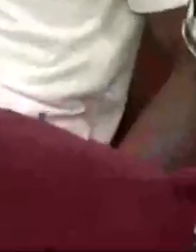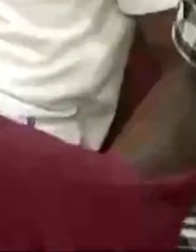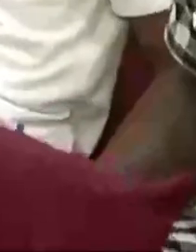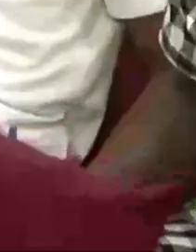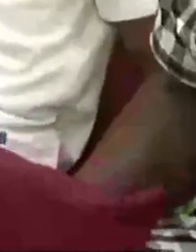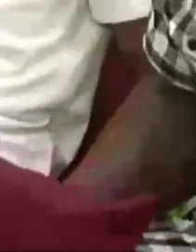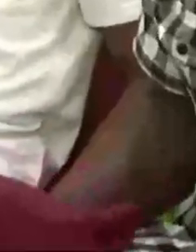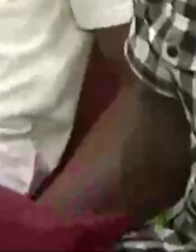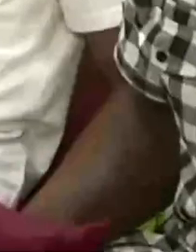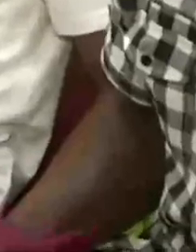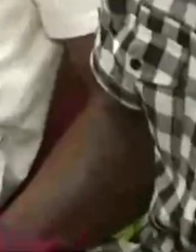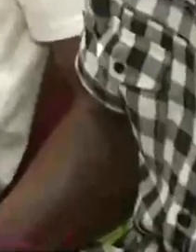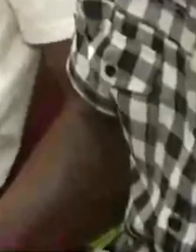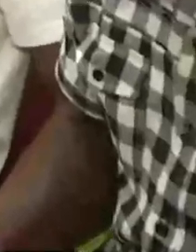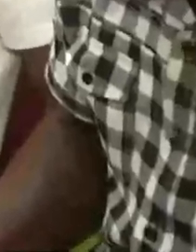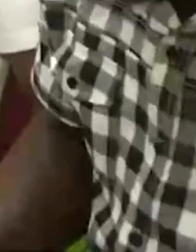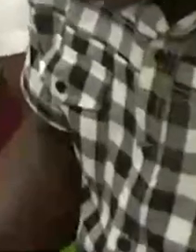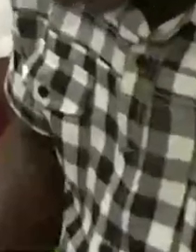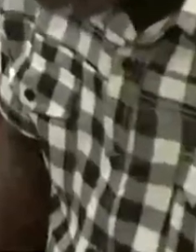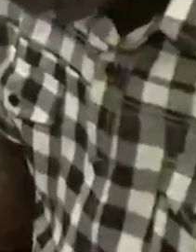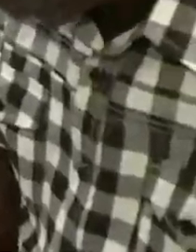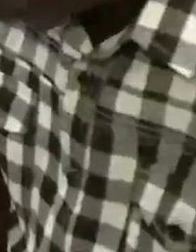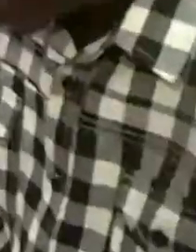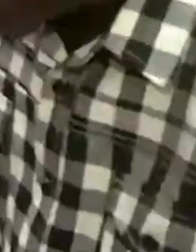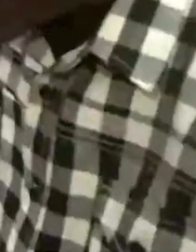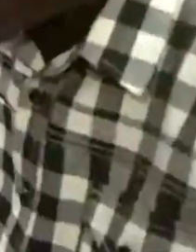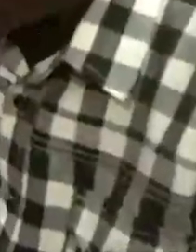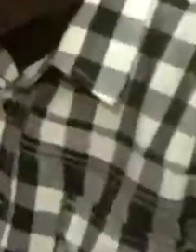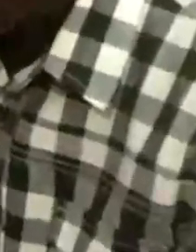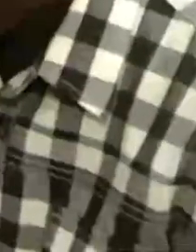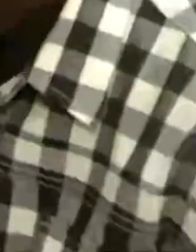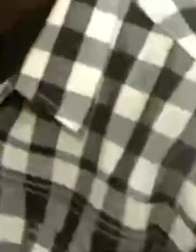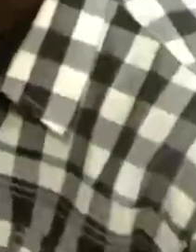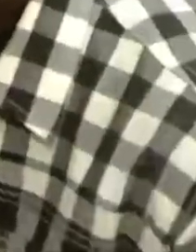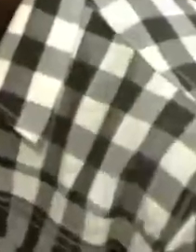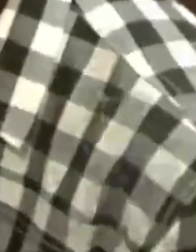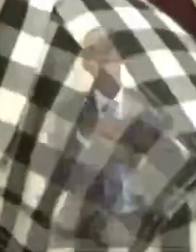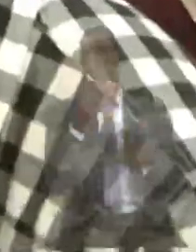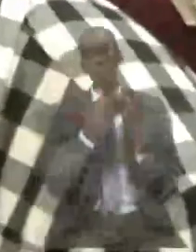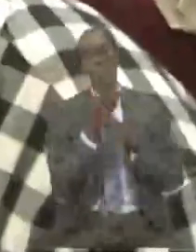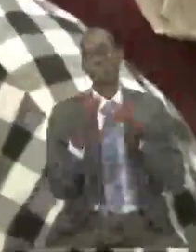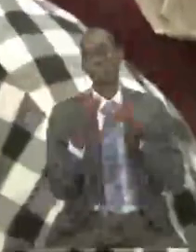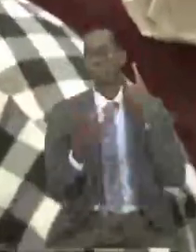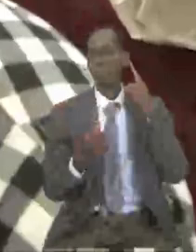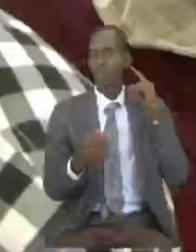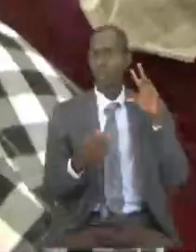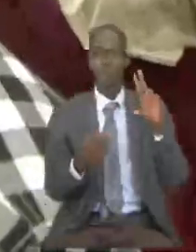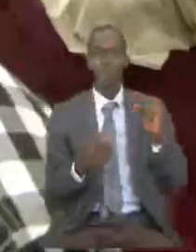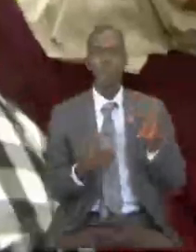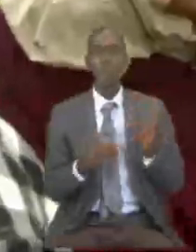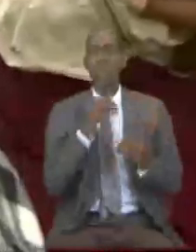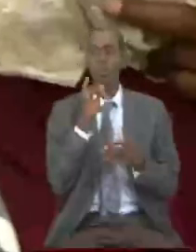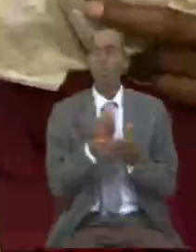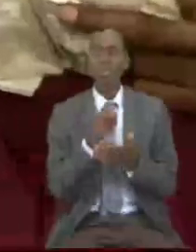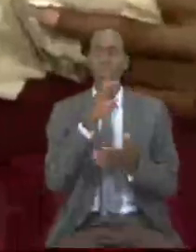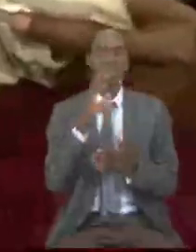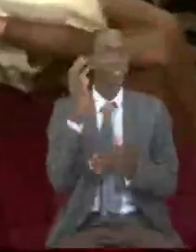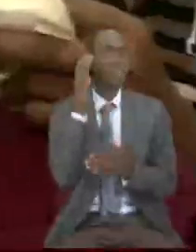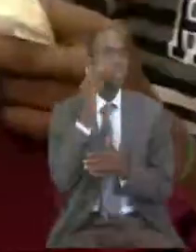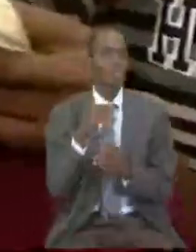demeure en vous. Ce n'est pas que la parole de Dieu passe par une oreille et sort par l'autre oreille. Ce n'est pas que